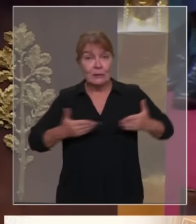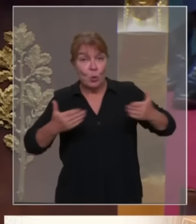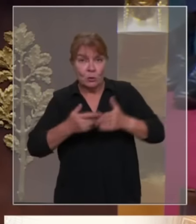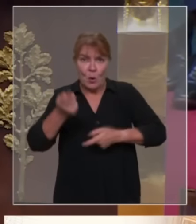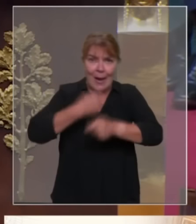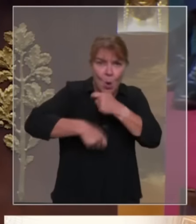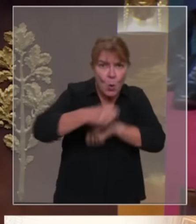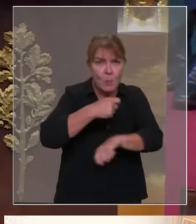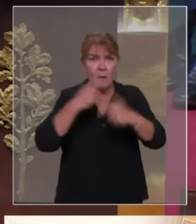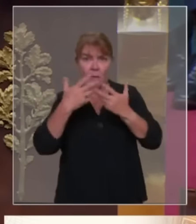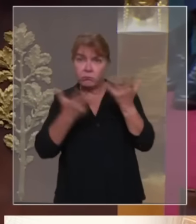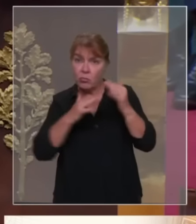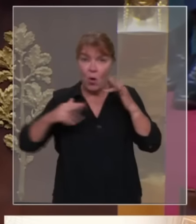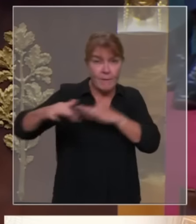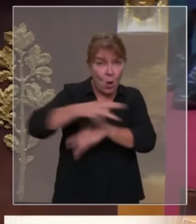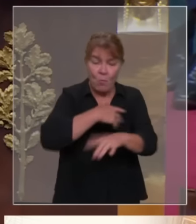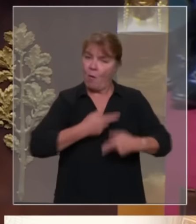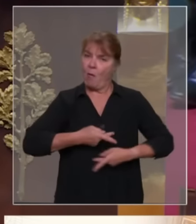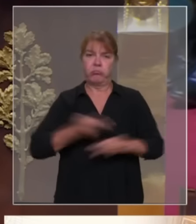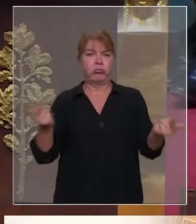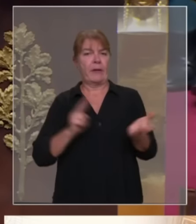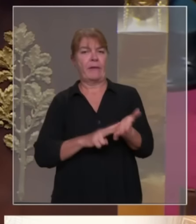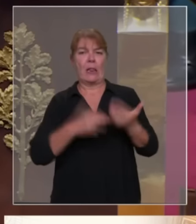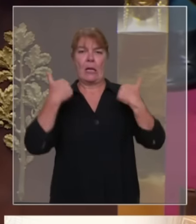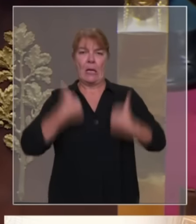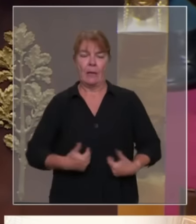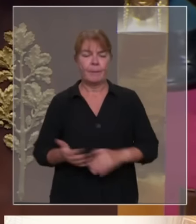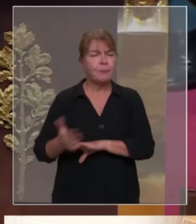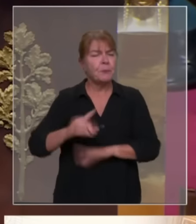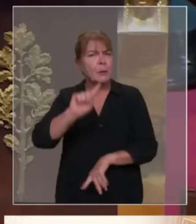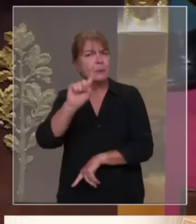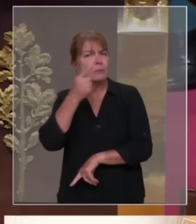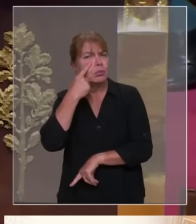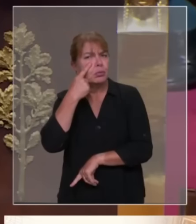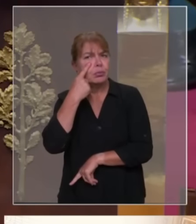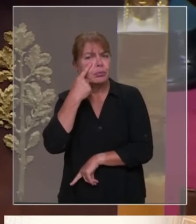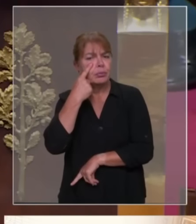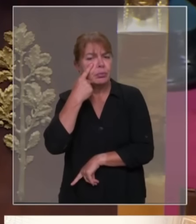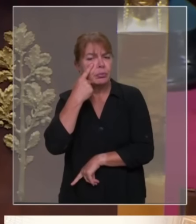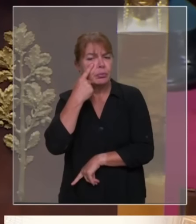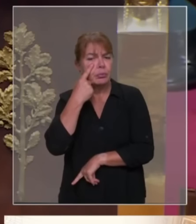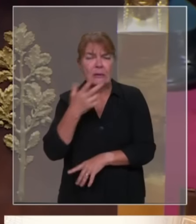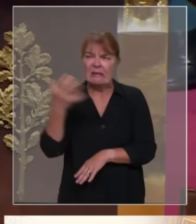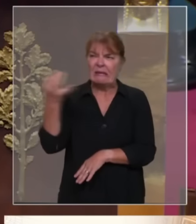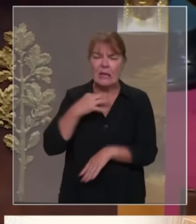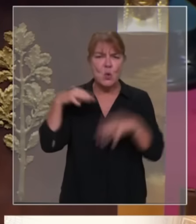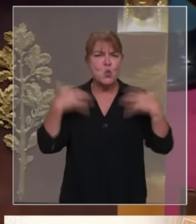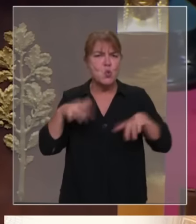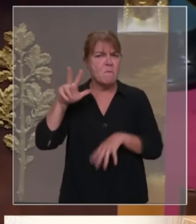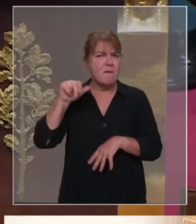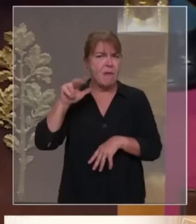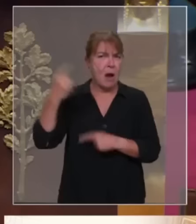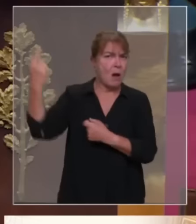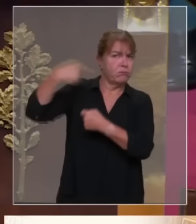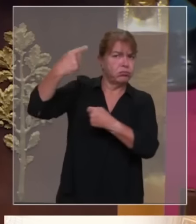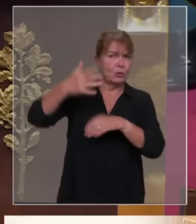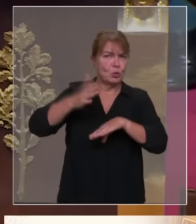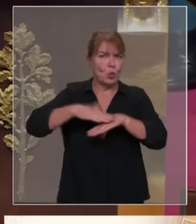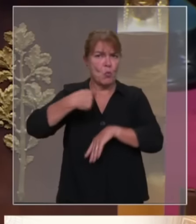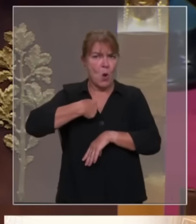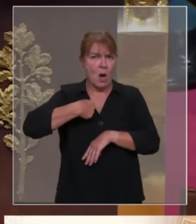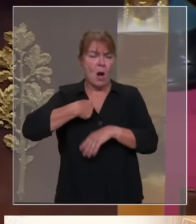économie, sur l'environnement. J'ai entendu parler, mesdames et messieurs, d'une épée de Damoclès qui